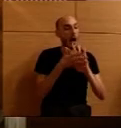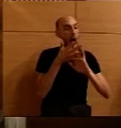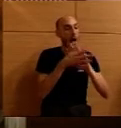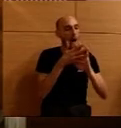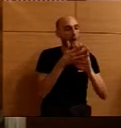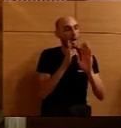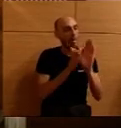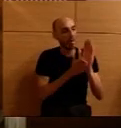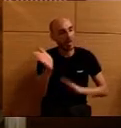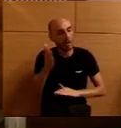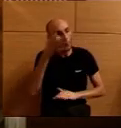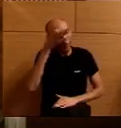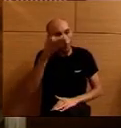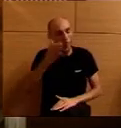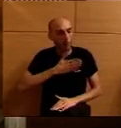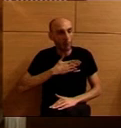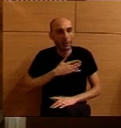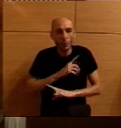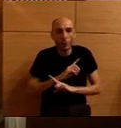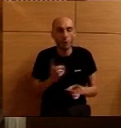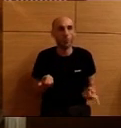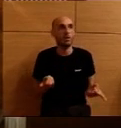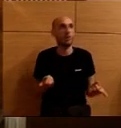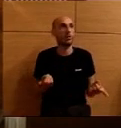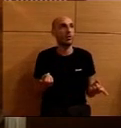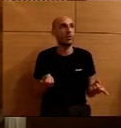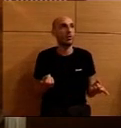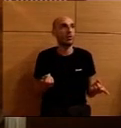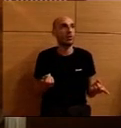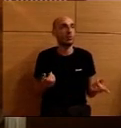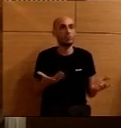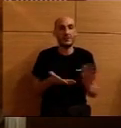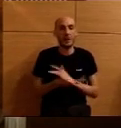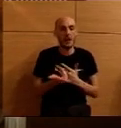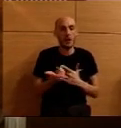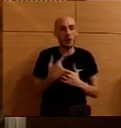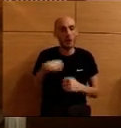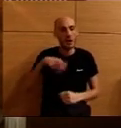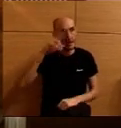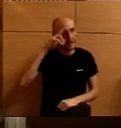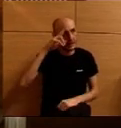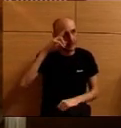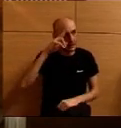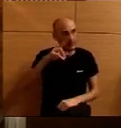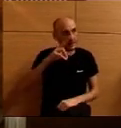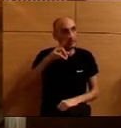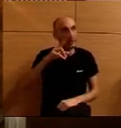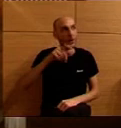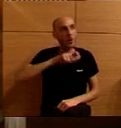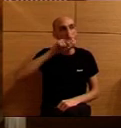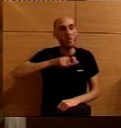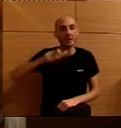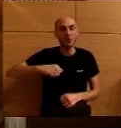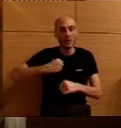poble, però que li agrairia que per respecte a les persones, en este cas, que estaven tractant-se de l'assumpte personal, que